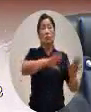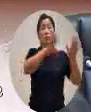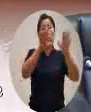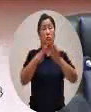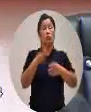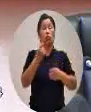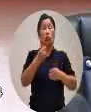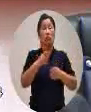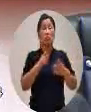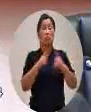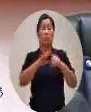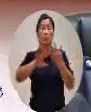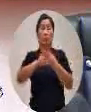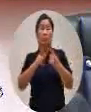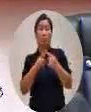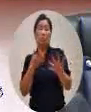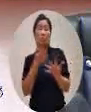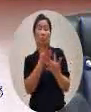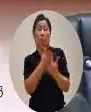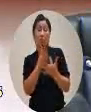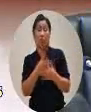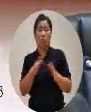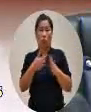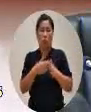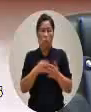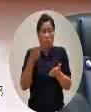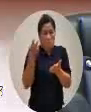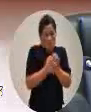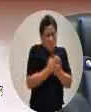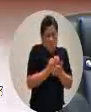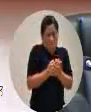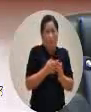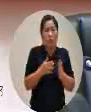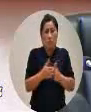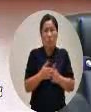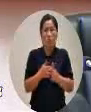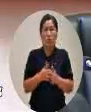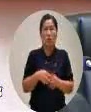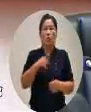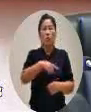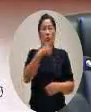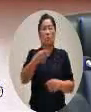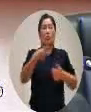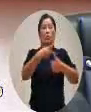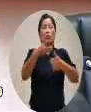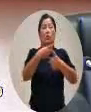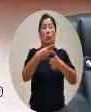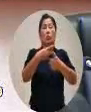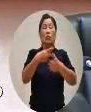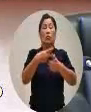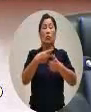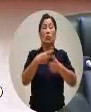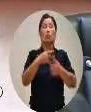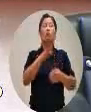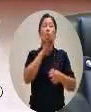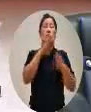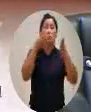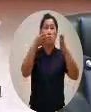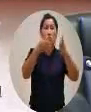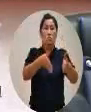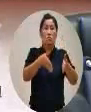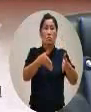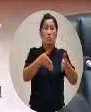一些概念你們應該再嚴謹一點那我第二件事情是針對